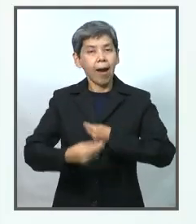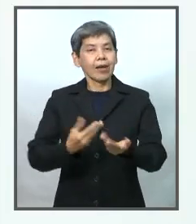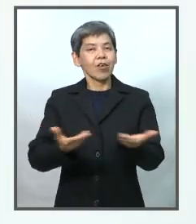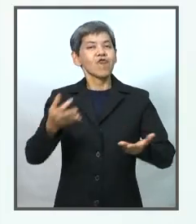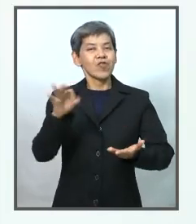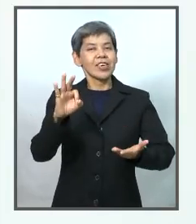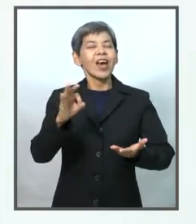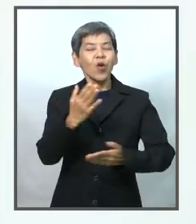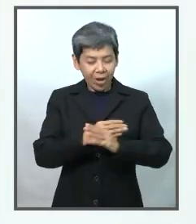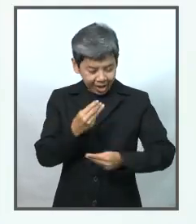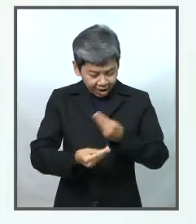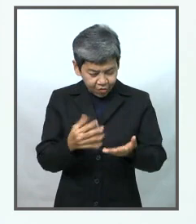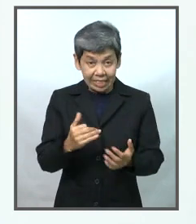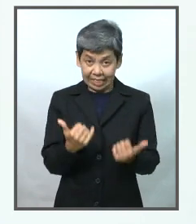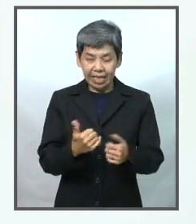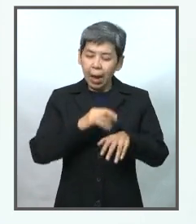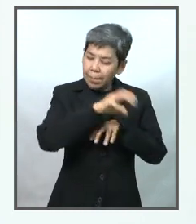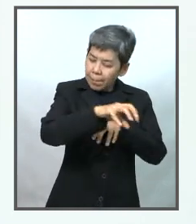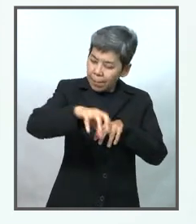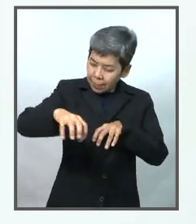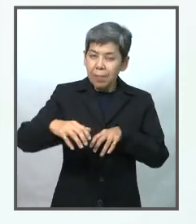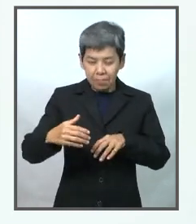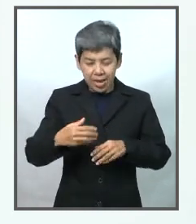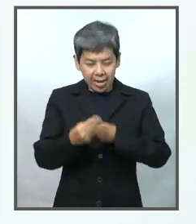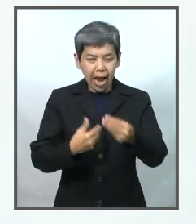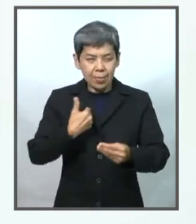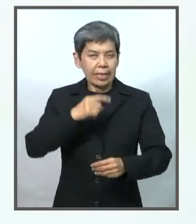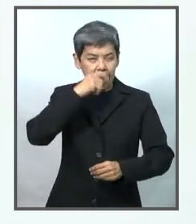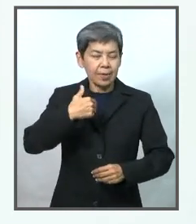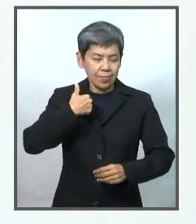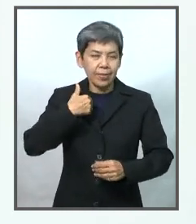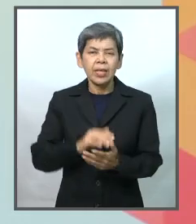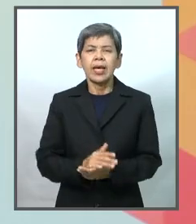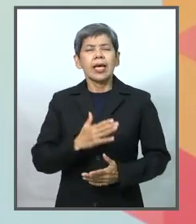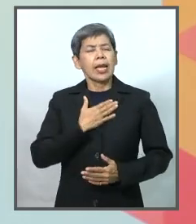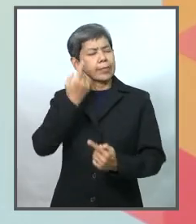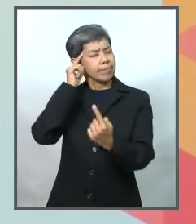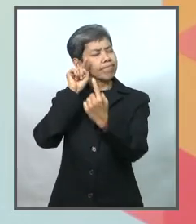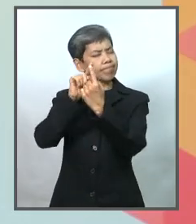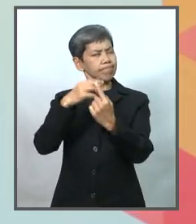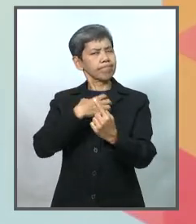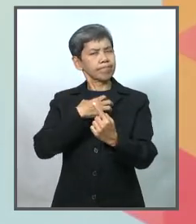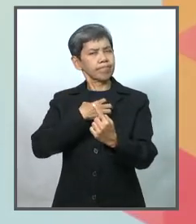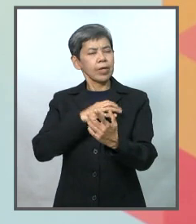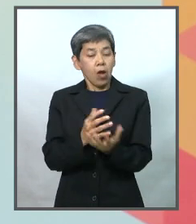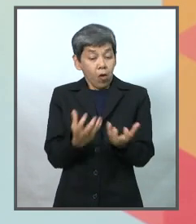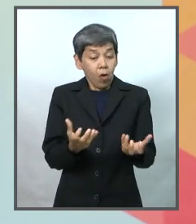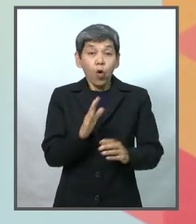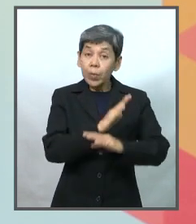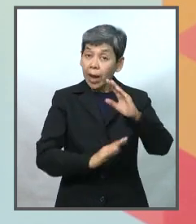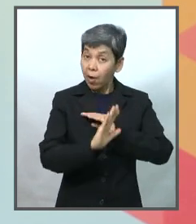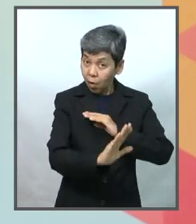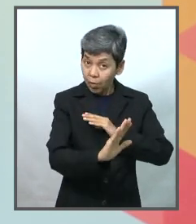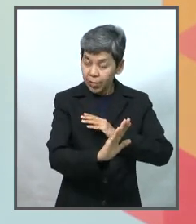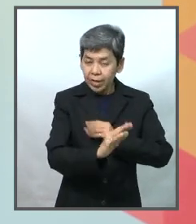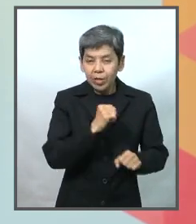จำหน่ายเราฟรีๆเลยสำหรับคนพิการซึ่งตอนนี้กระจายอยู่แทบทุกห้างในเมืองไทยครับเราเป้าหมายเราอยากให้สินค้าของคนพิ